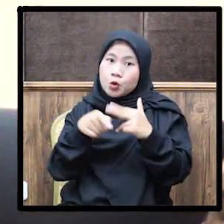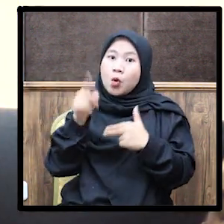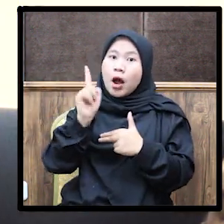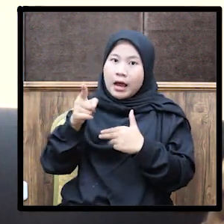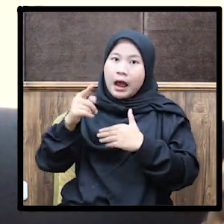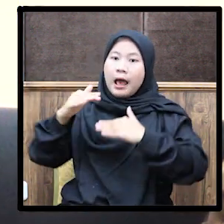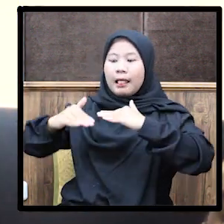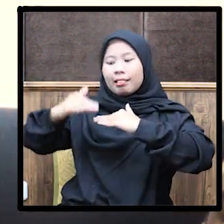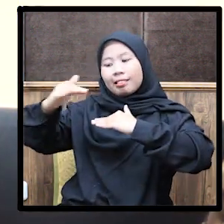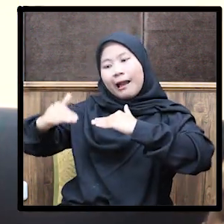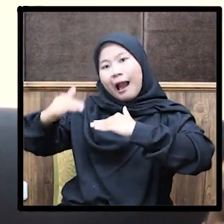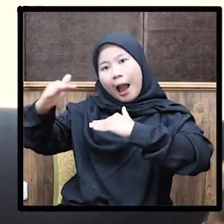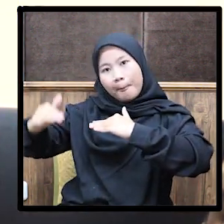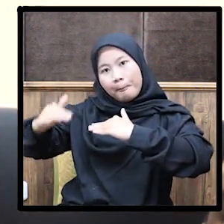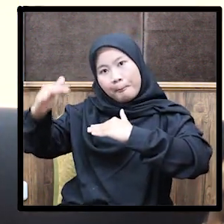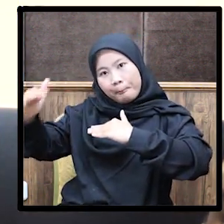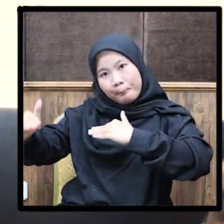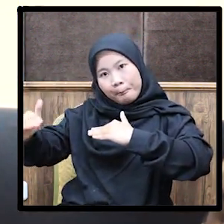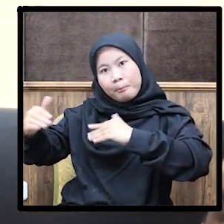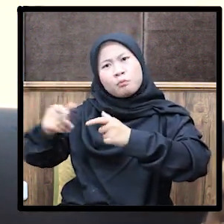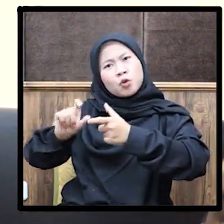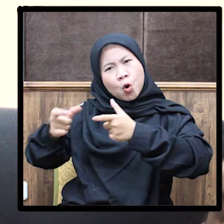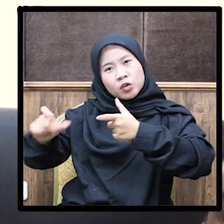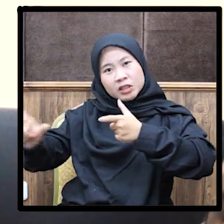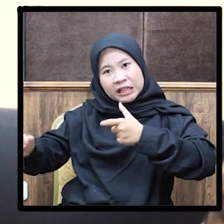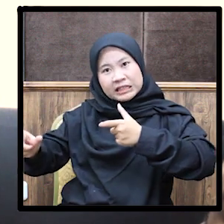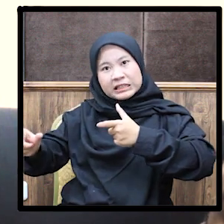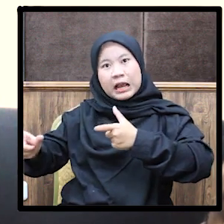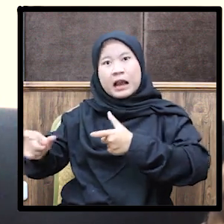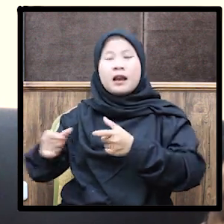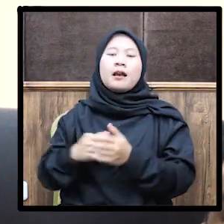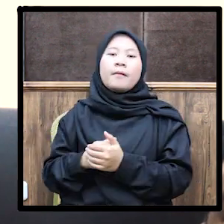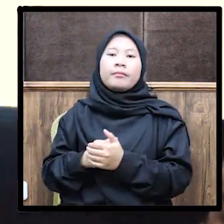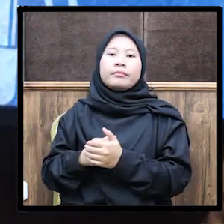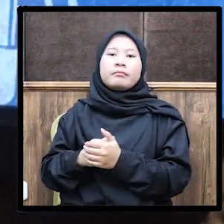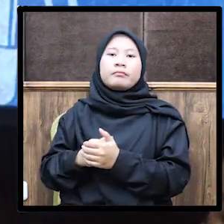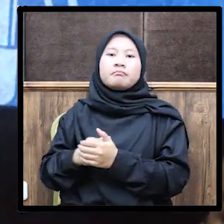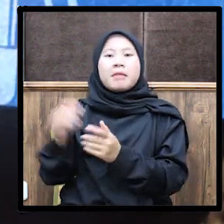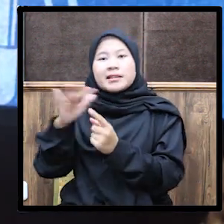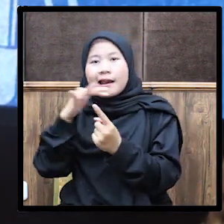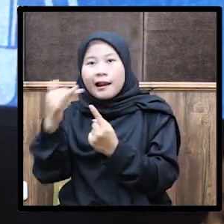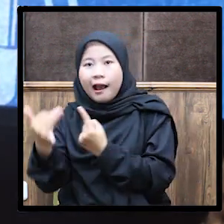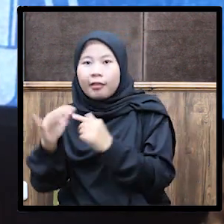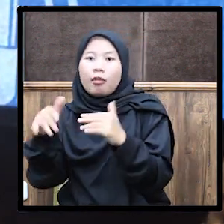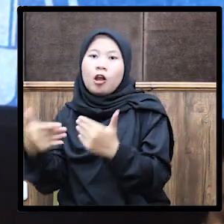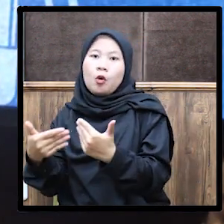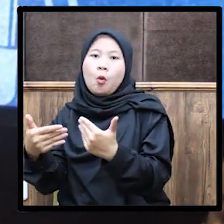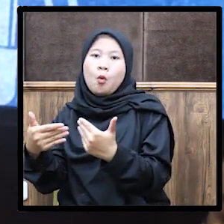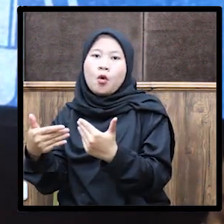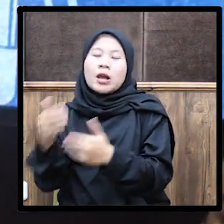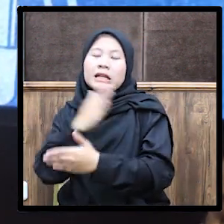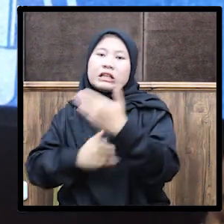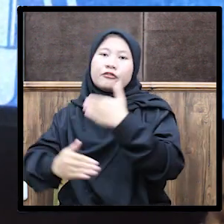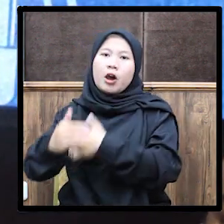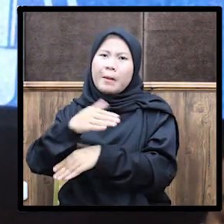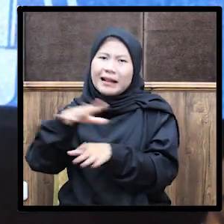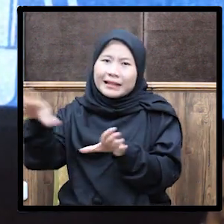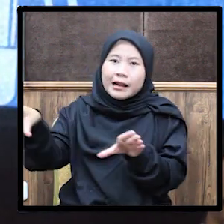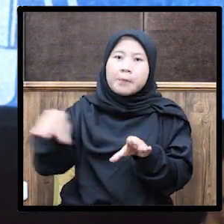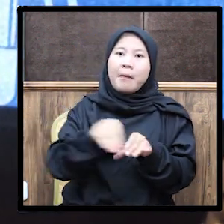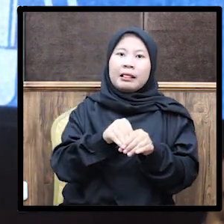tahapan-tahapannya. Nah, teman-teman seluruh masyarakat termasuk di dalamnya teman difabel tentu berhak untuk terlibat dari mulai proses